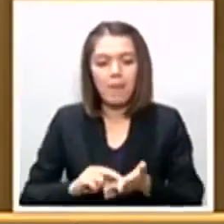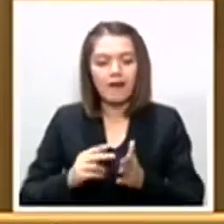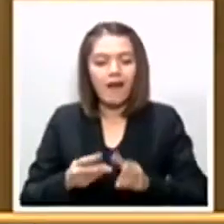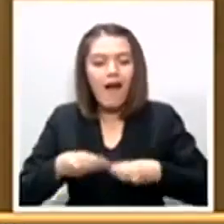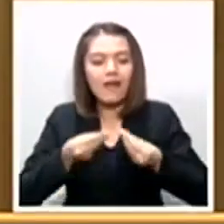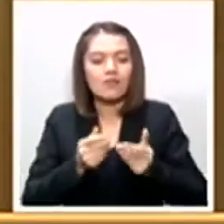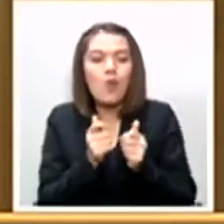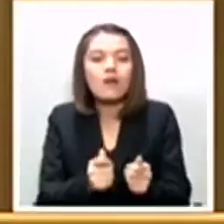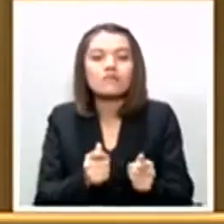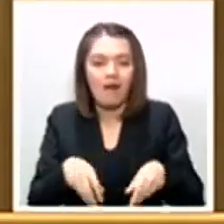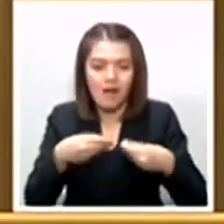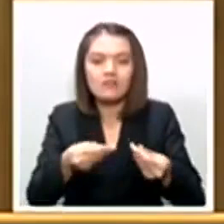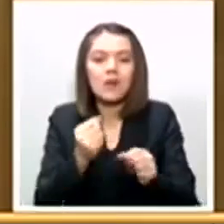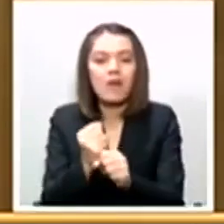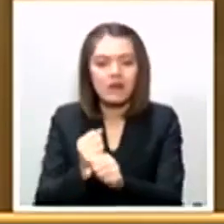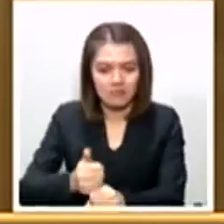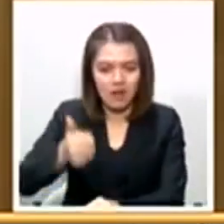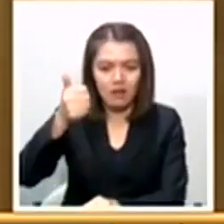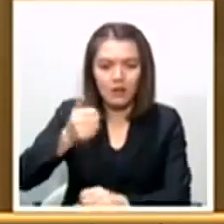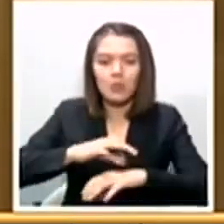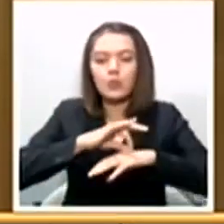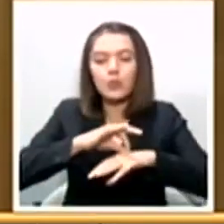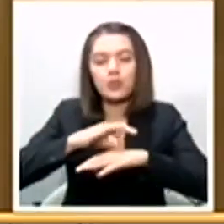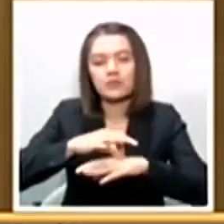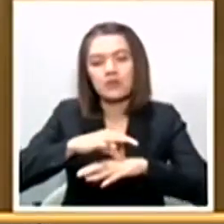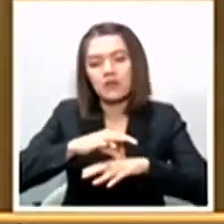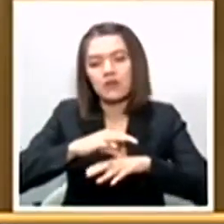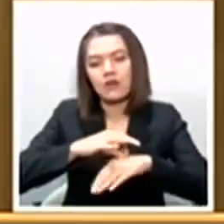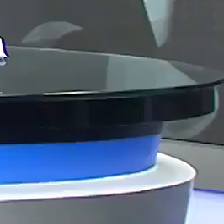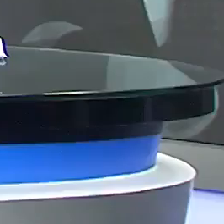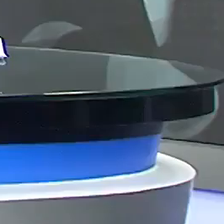แล้วก็ได้ปฏิบัติหน้าที่ตั้งแต่บัดนั้นเป็นต้นมา